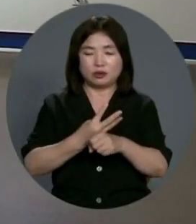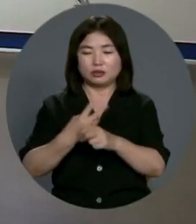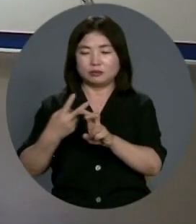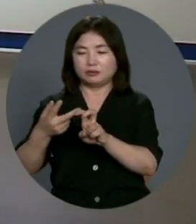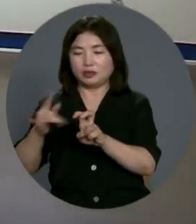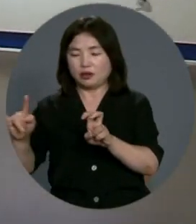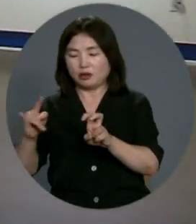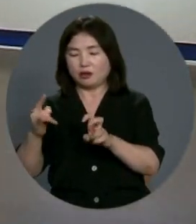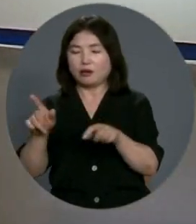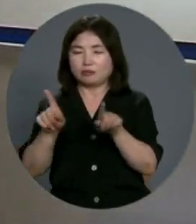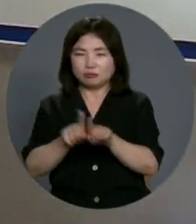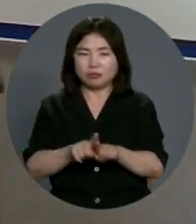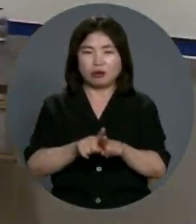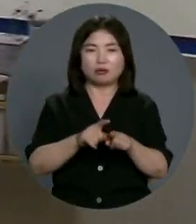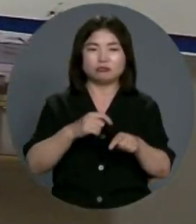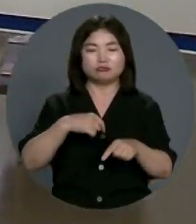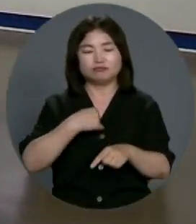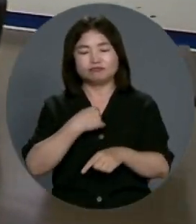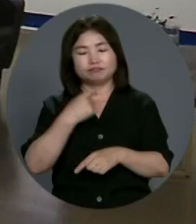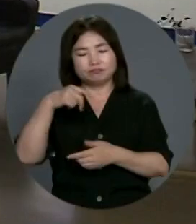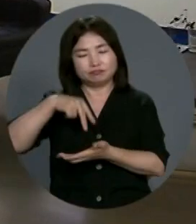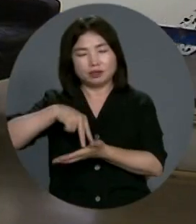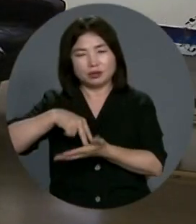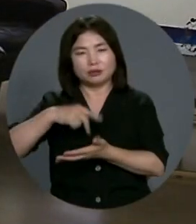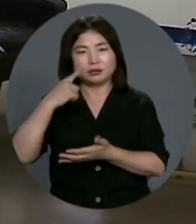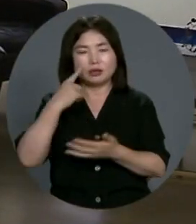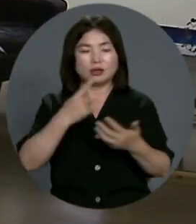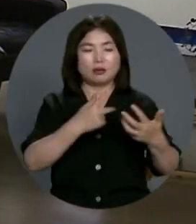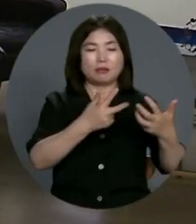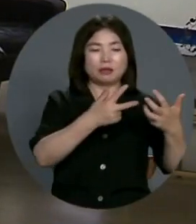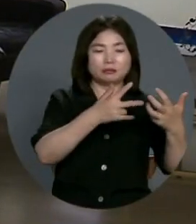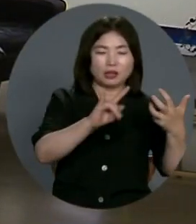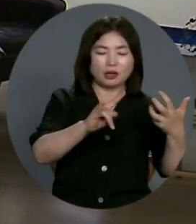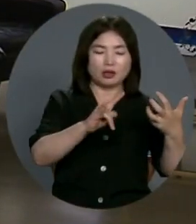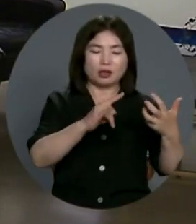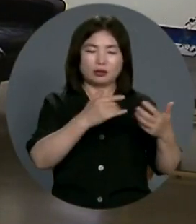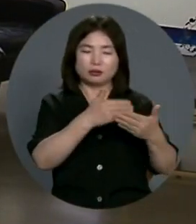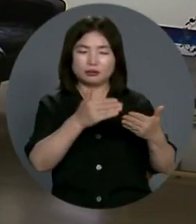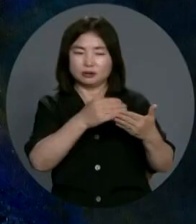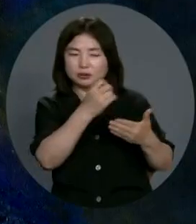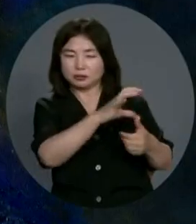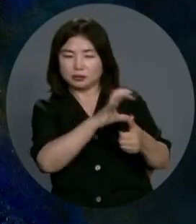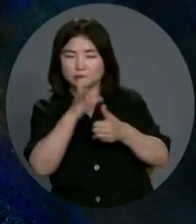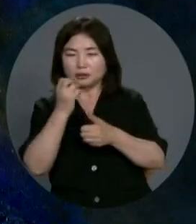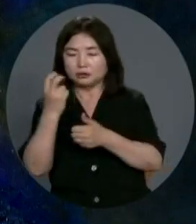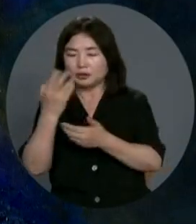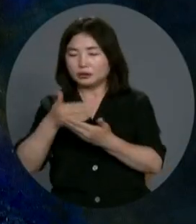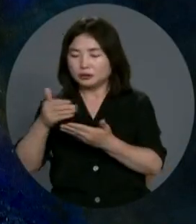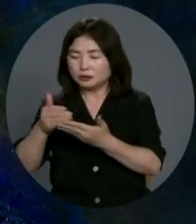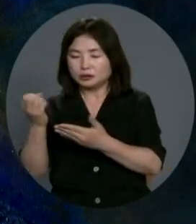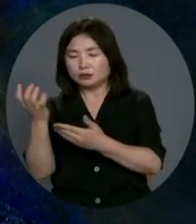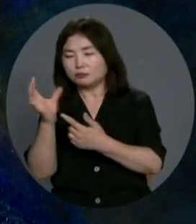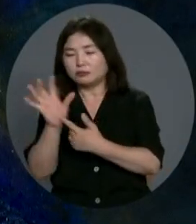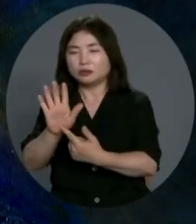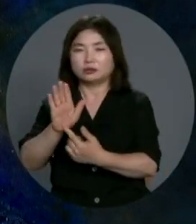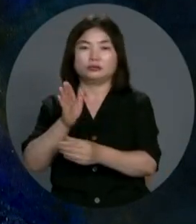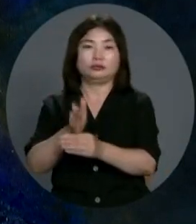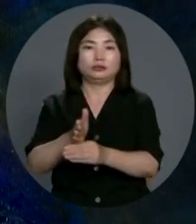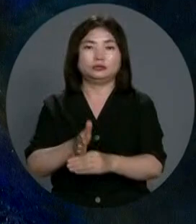20대 청년 작가가 자신만의 시각으로 80대 원로 작가의 작품을 재해석해 작품으로